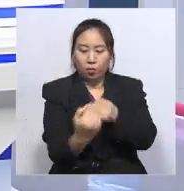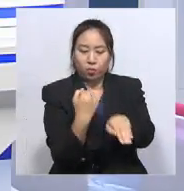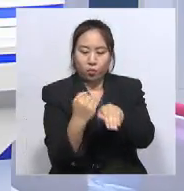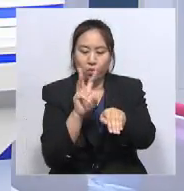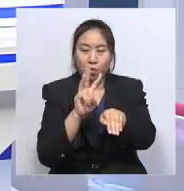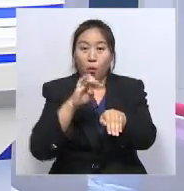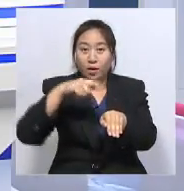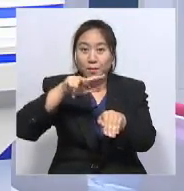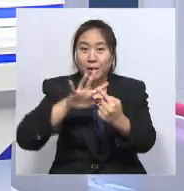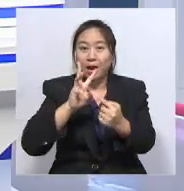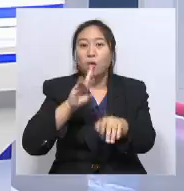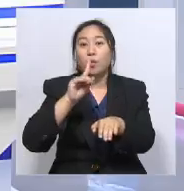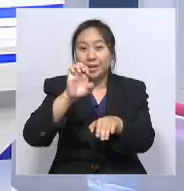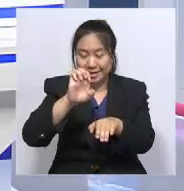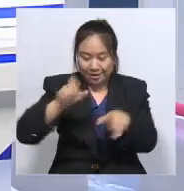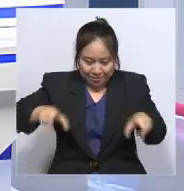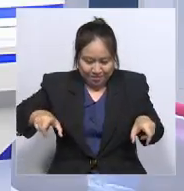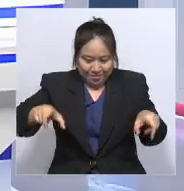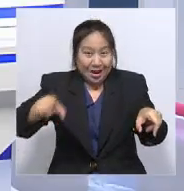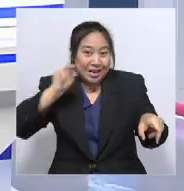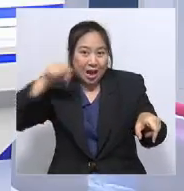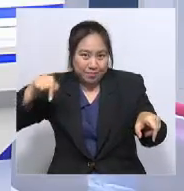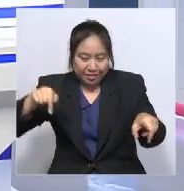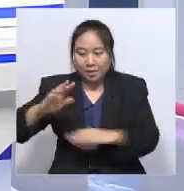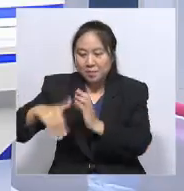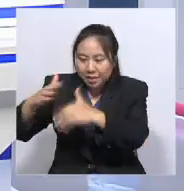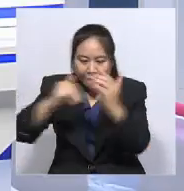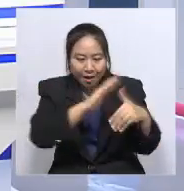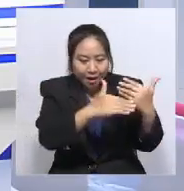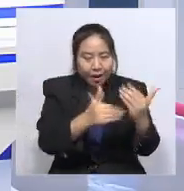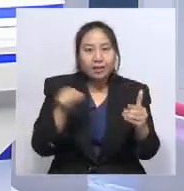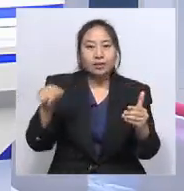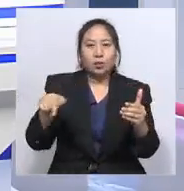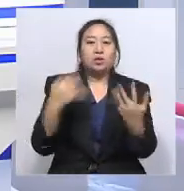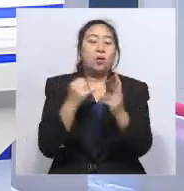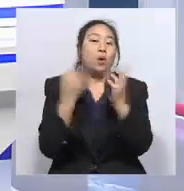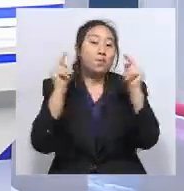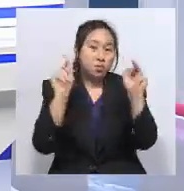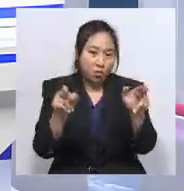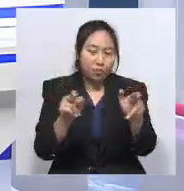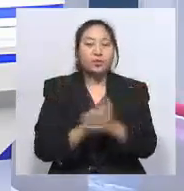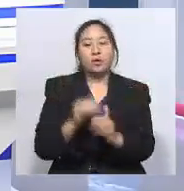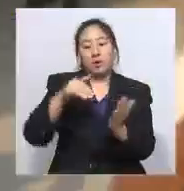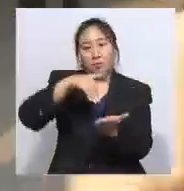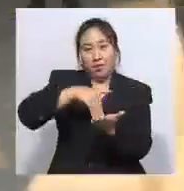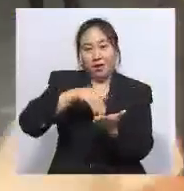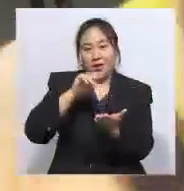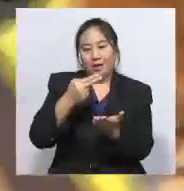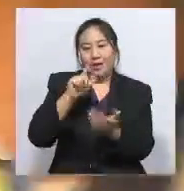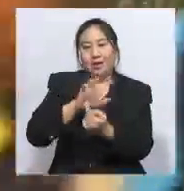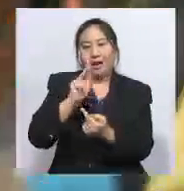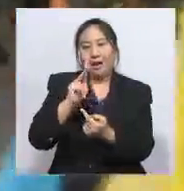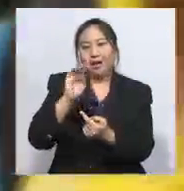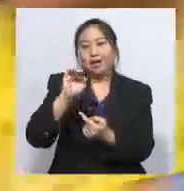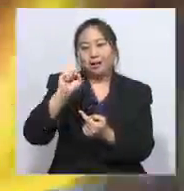ำริมถนนวิภาวดีรังสิตที่จังหวัดปทุมธานีแล้วก็คลองเปรมประชากรช่วงเขตหลักสี่ถึงดอนเมืองค่ะโดยหลัง